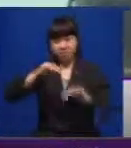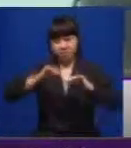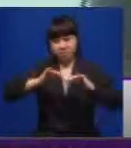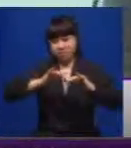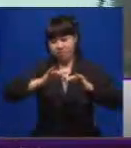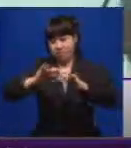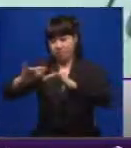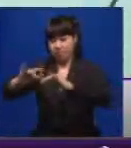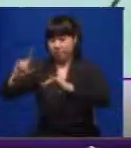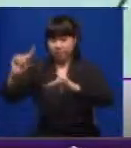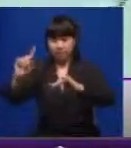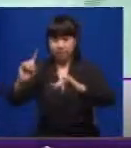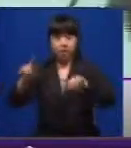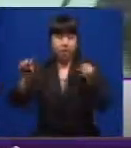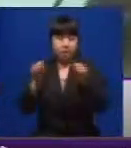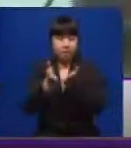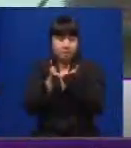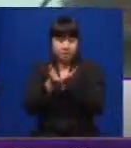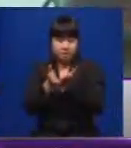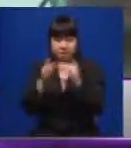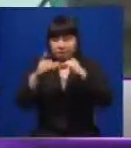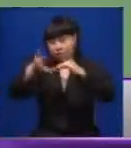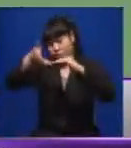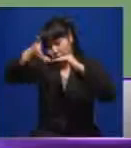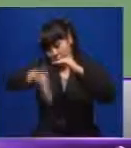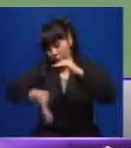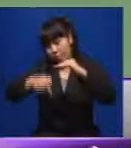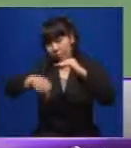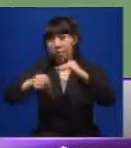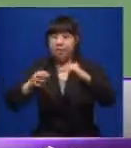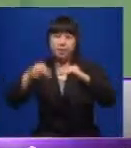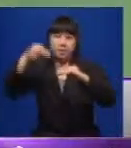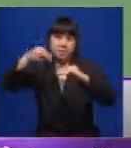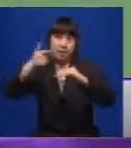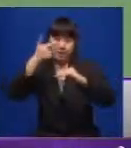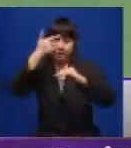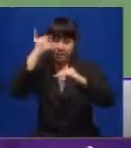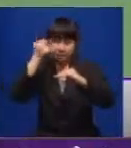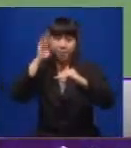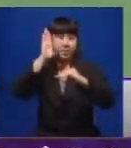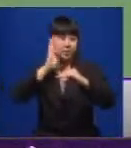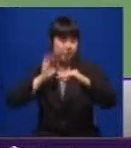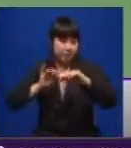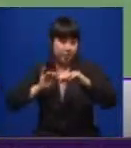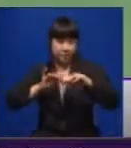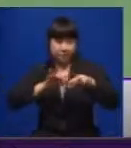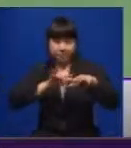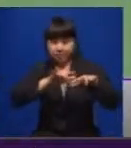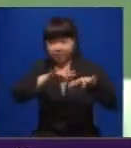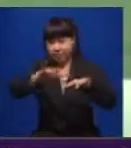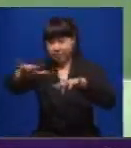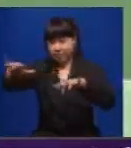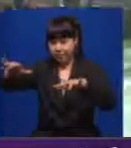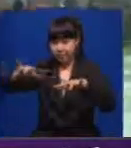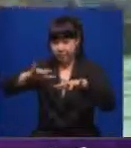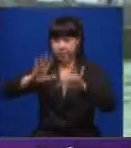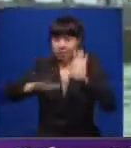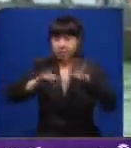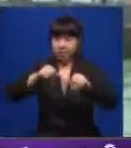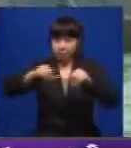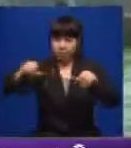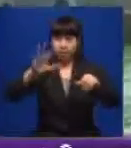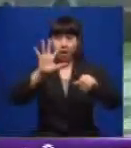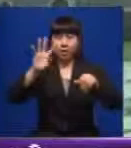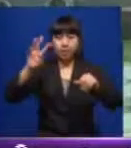รออยู่อีกจุดหนึ่งก็คือบริเวณที่เรือบรรทุกอาบน้ำมันจมอยู่จะมีคราบน้ำมันสีดำและผมน้ำตาลเข้มนะคะลอยเป็นแพประมาณ